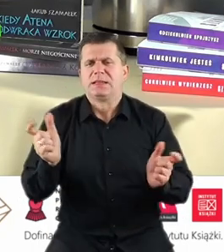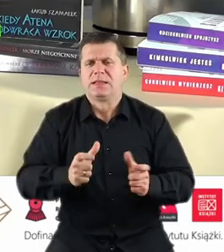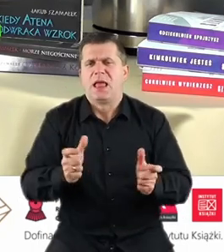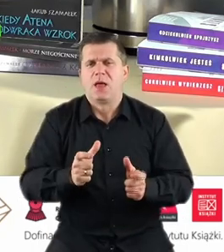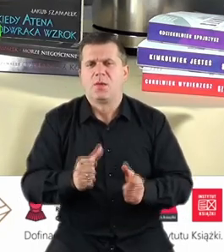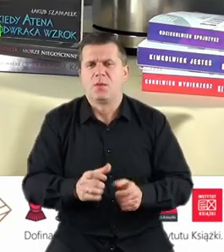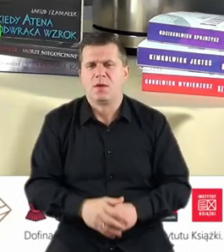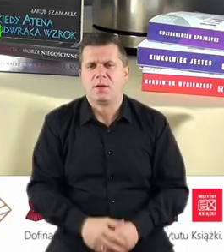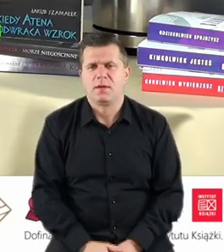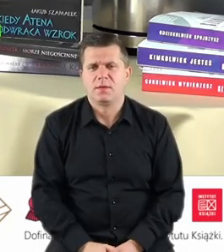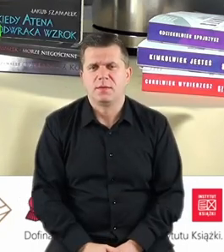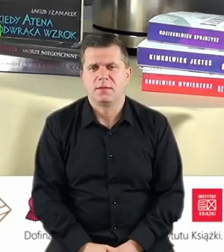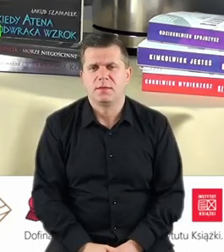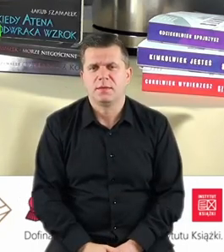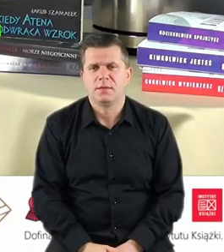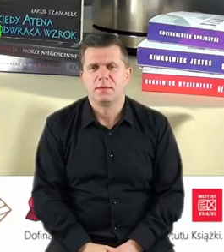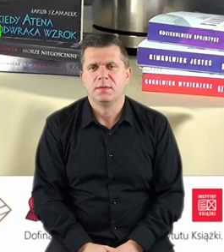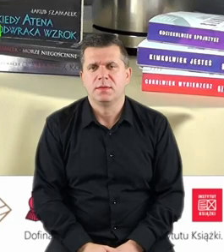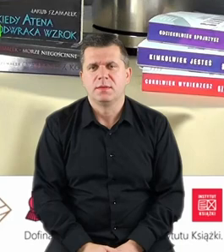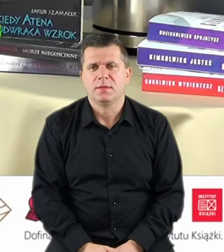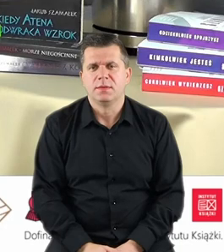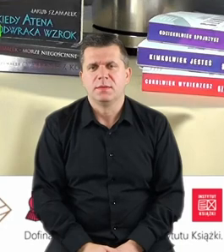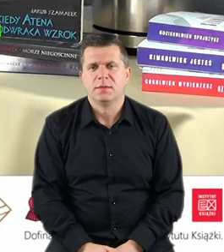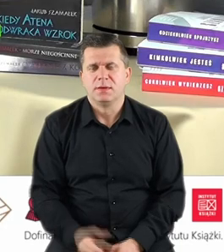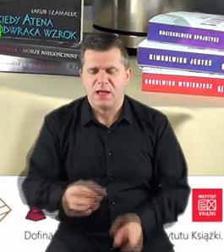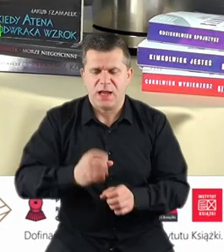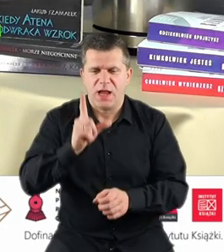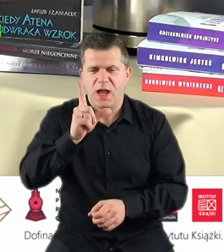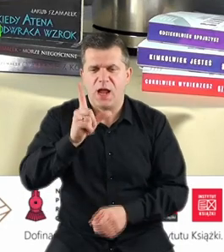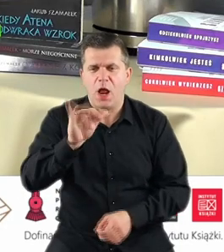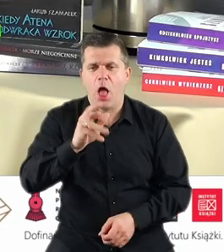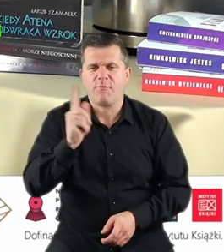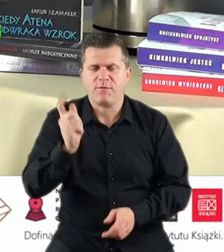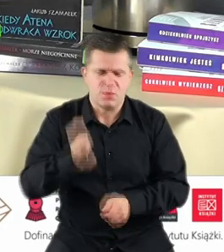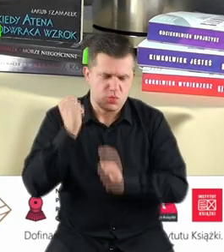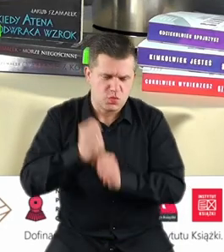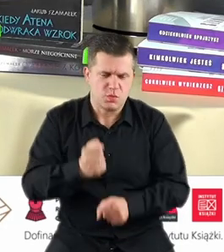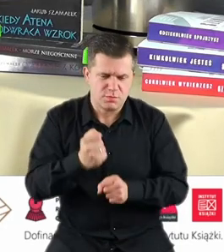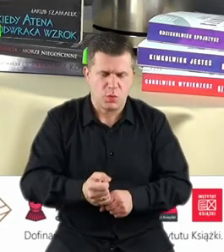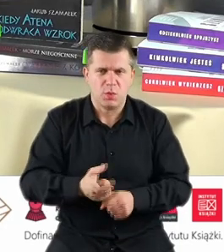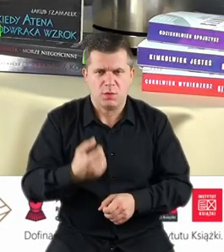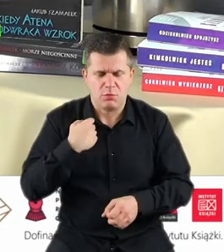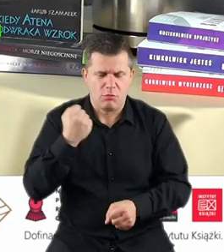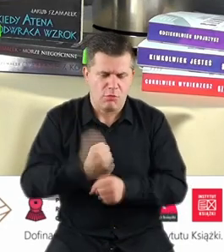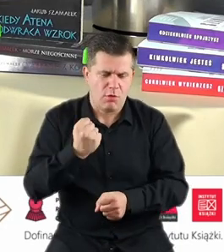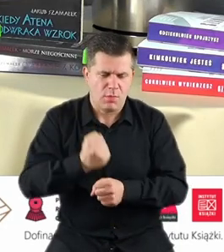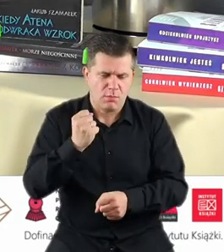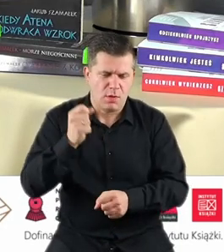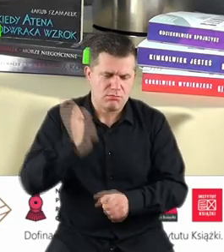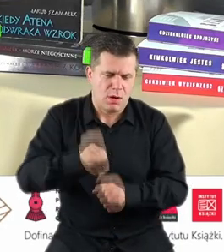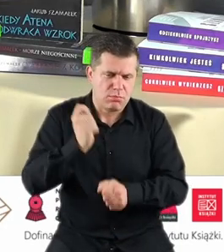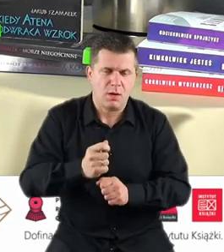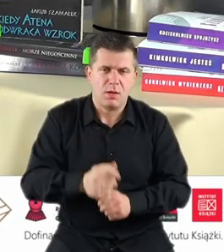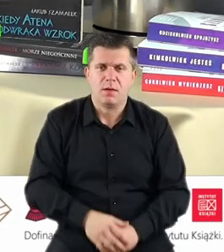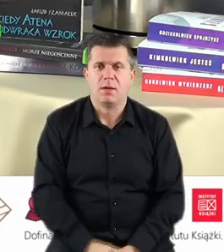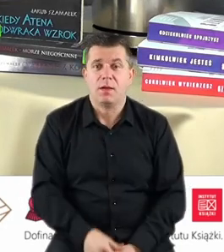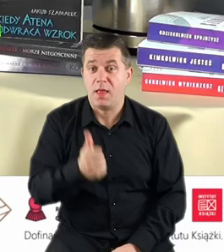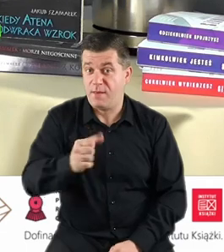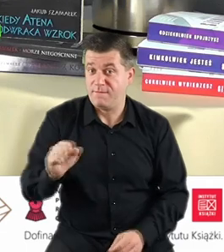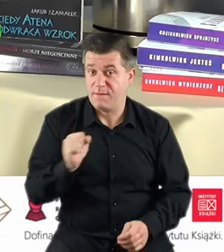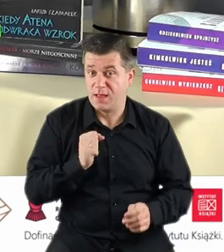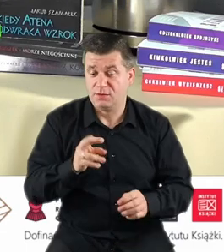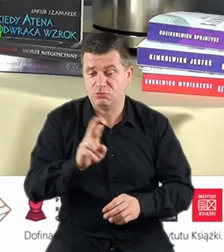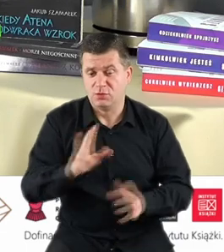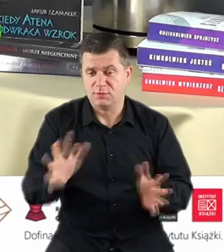raczej pędlem nie zdejmie, także tutaj kilof był używany całe lato. I jedną fajną rzecz